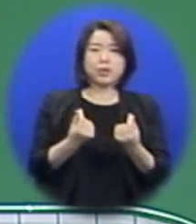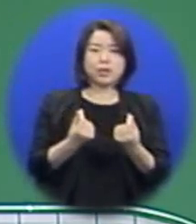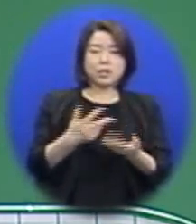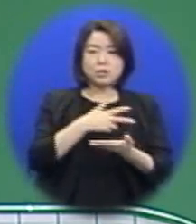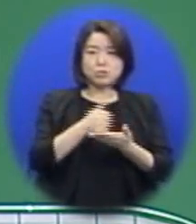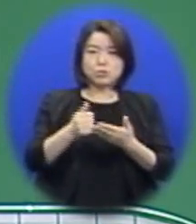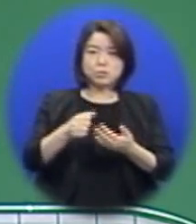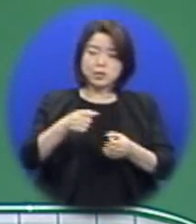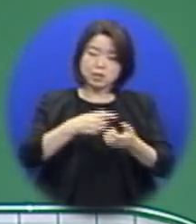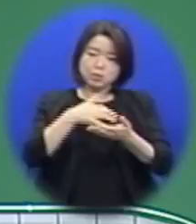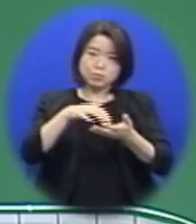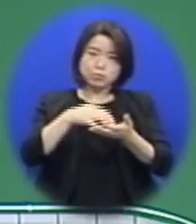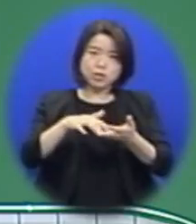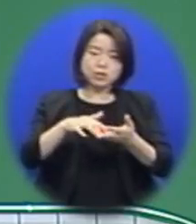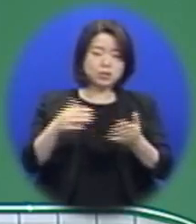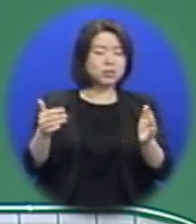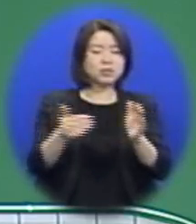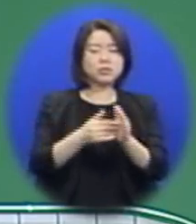횟수에는 끝이 없습니다.